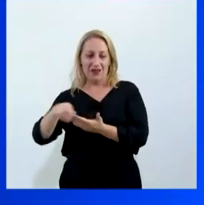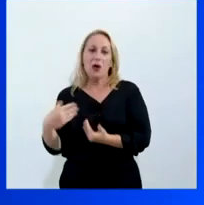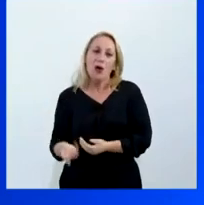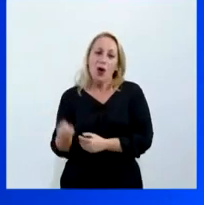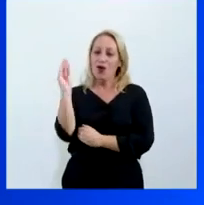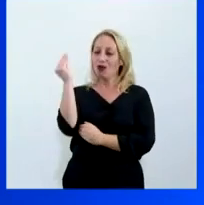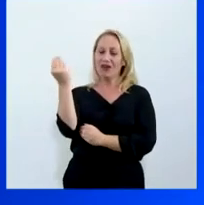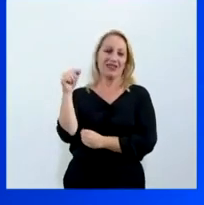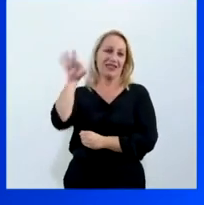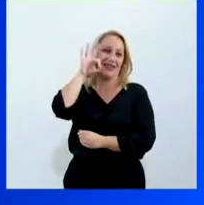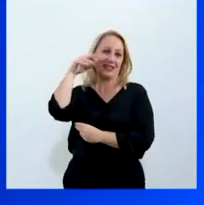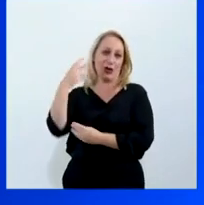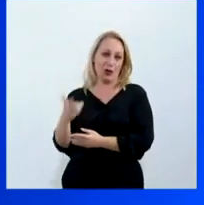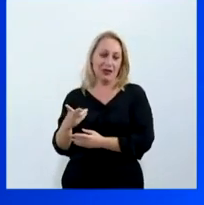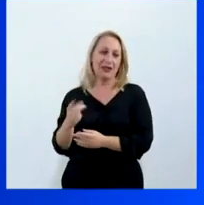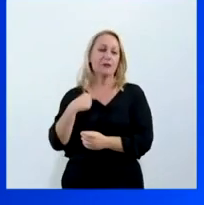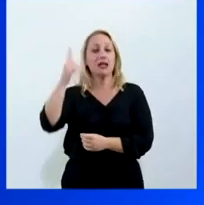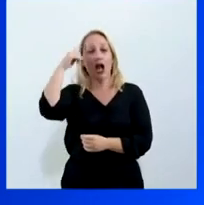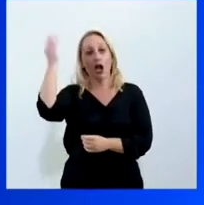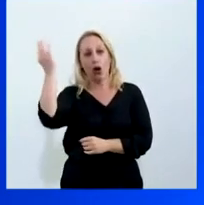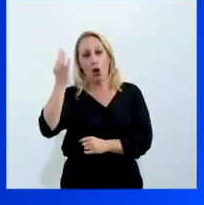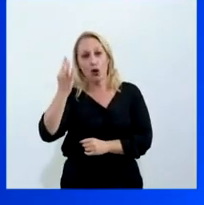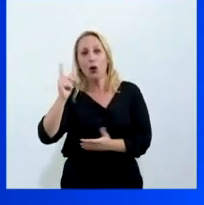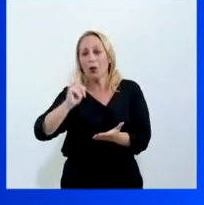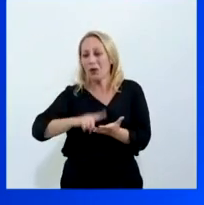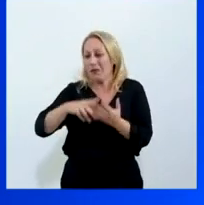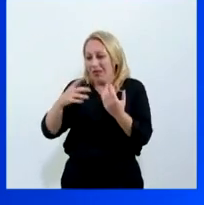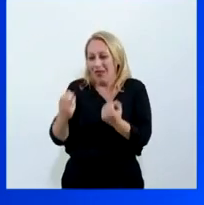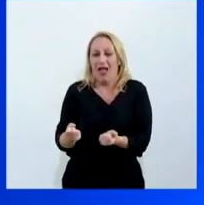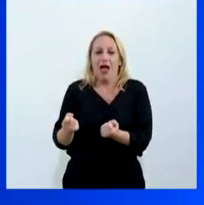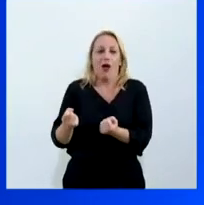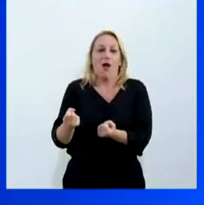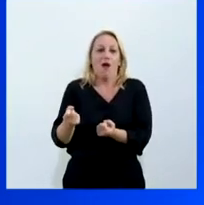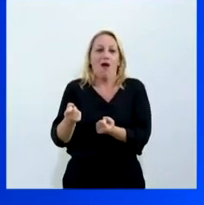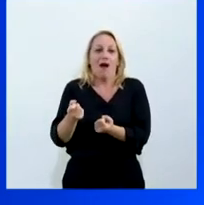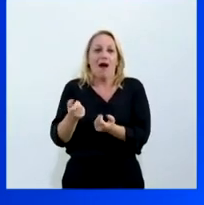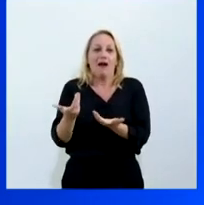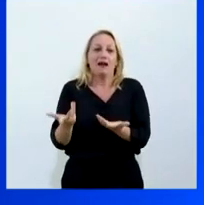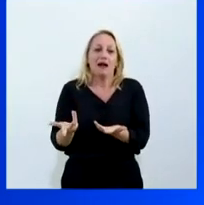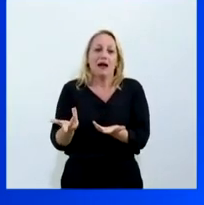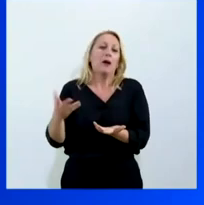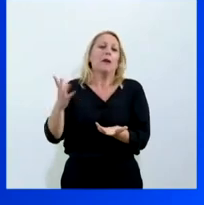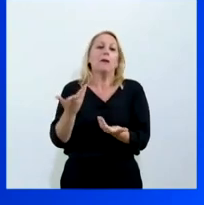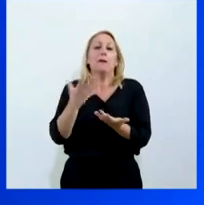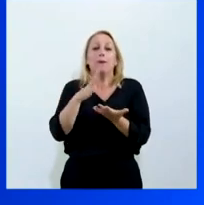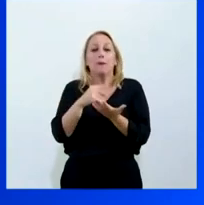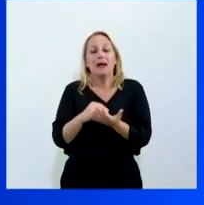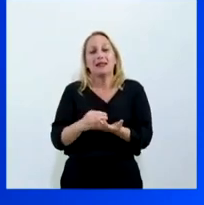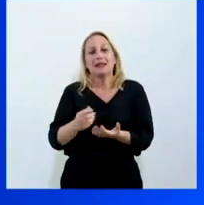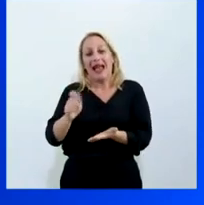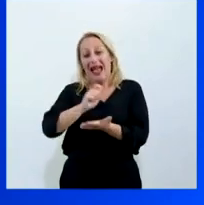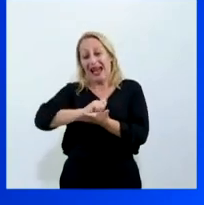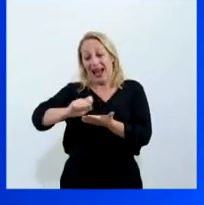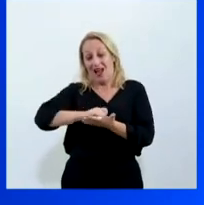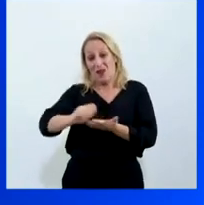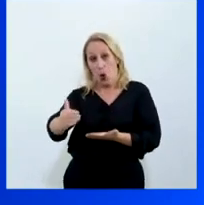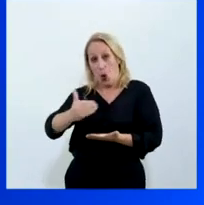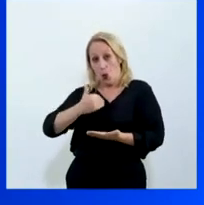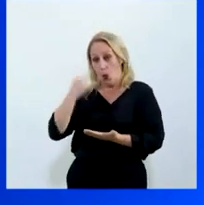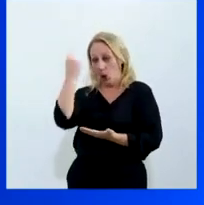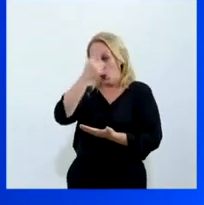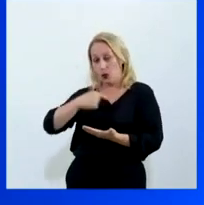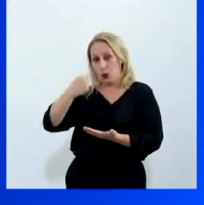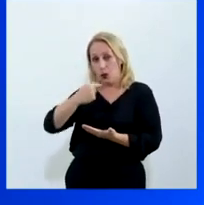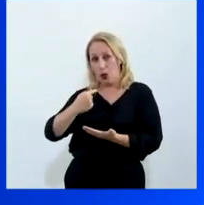οπότε θεωρώ λογικό και να υπάρξει μια συγχώνευση, θα έλεγα, του γραφείου μου στη Θεσσαλονίκη με το γραφείο μου στη